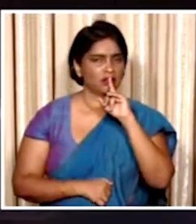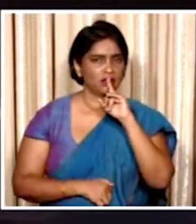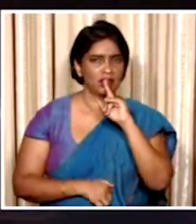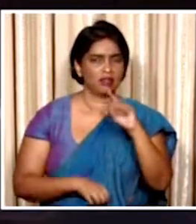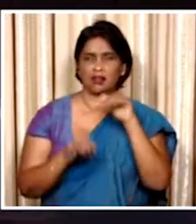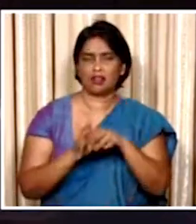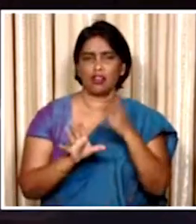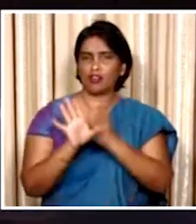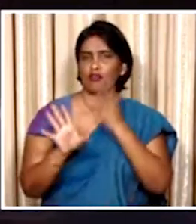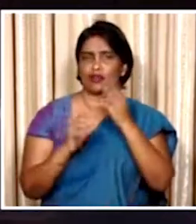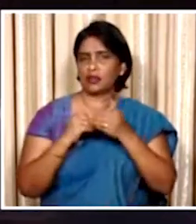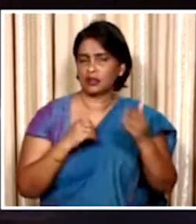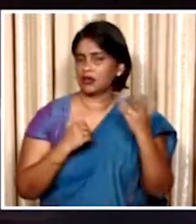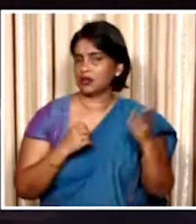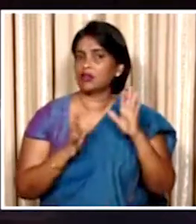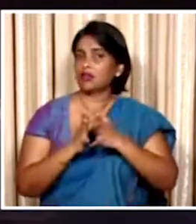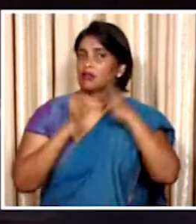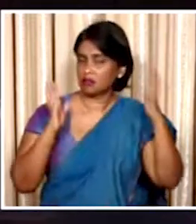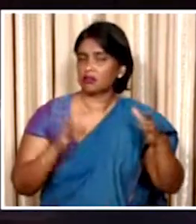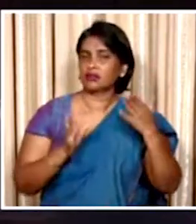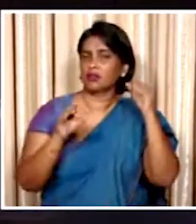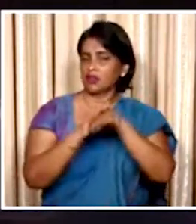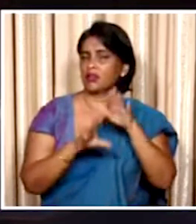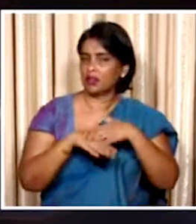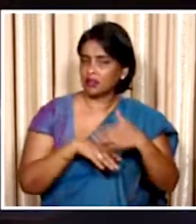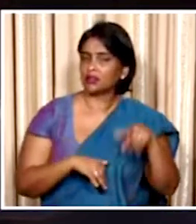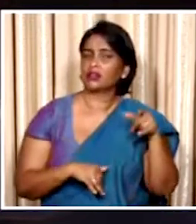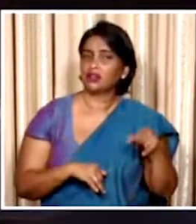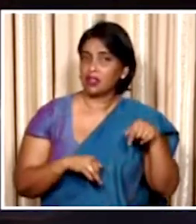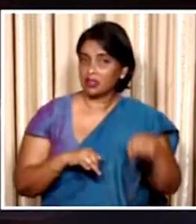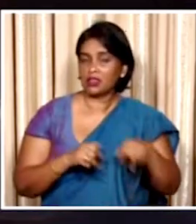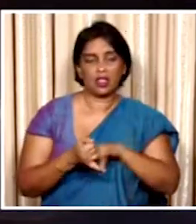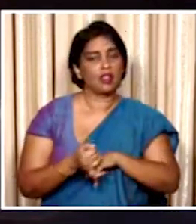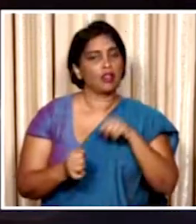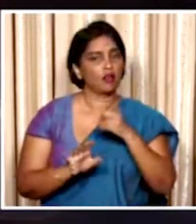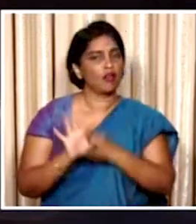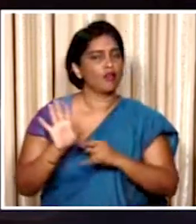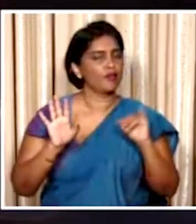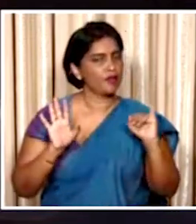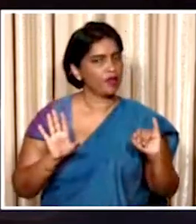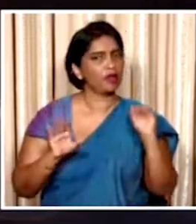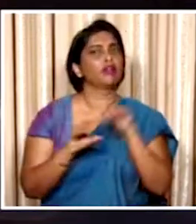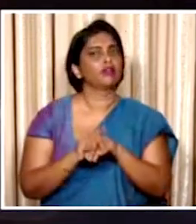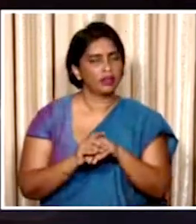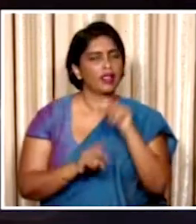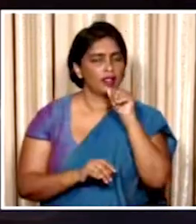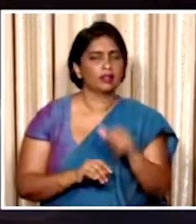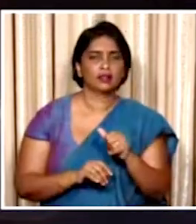එහෙම ඉඳලත් නැහැ අවුරුදු 3ක කාල සීමාවක්. ඊට වඩා ඉඳලා තියෙනවා හැමෝම. එතකොට දැන් ඉන්න ලේකම්වරයාත් අවුරුදු 6ක කාලයක් ඉඳලා තියෙනවා